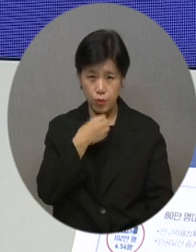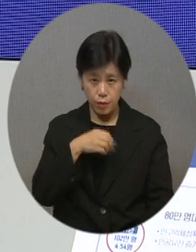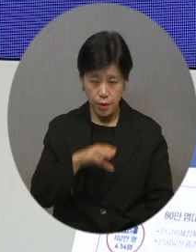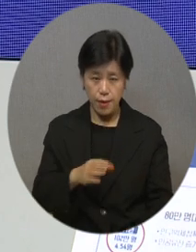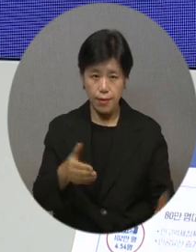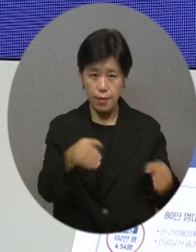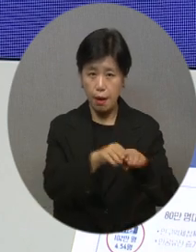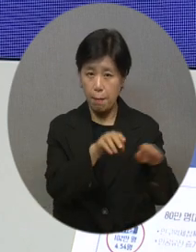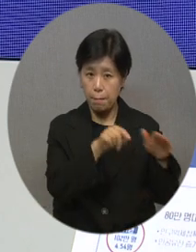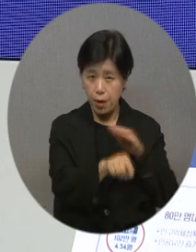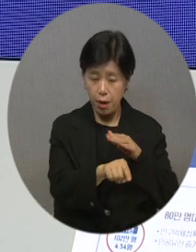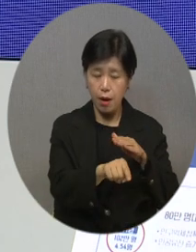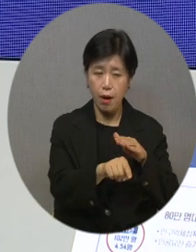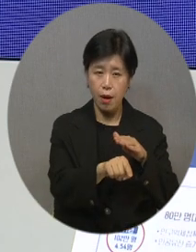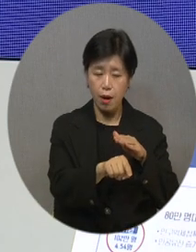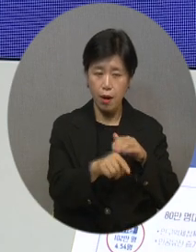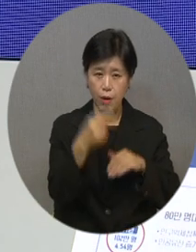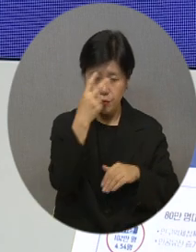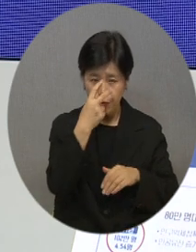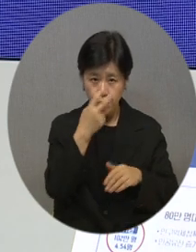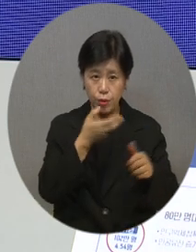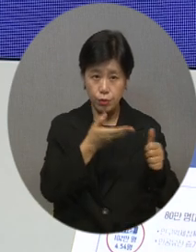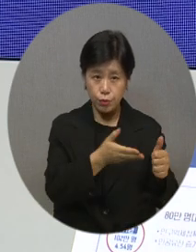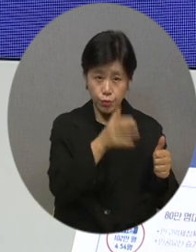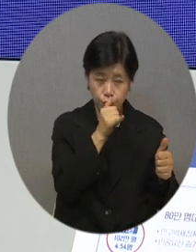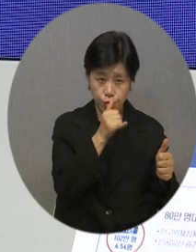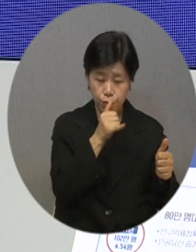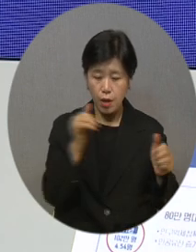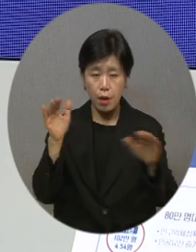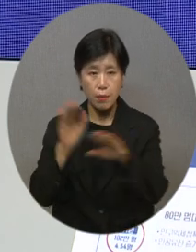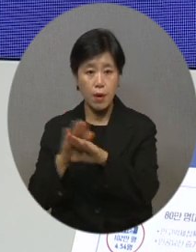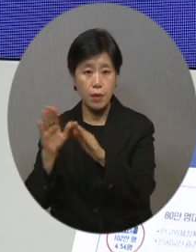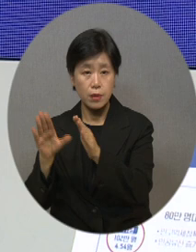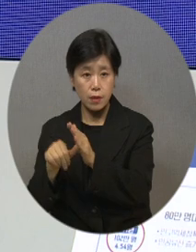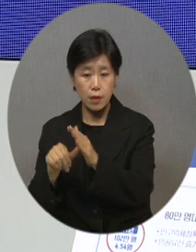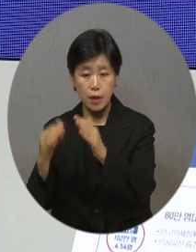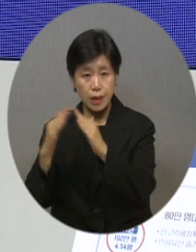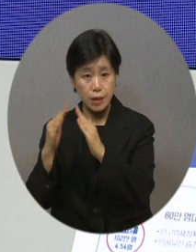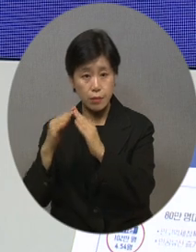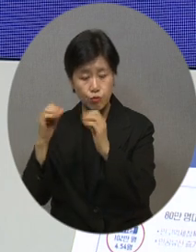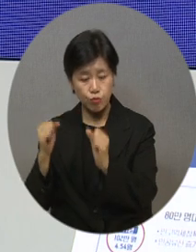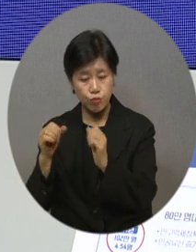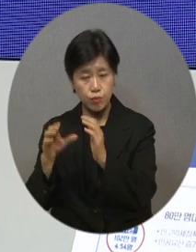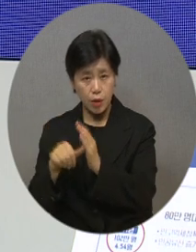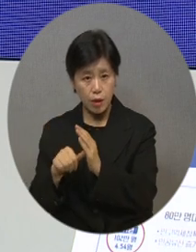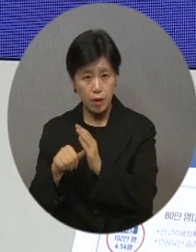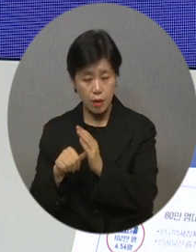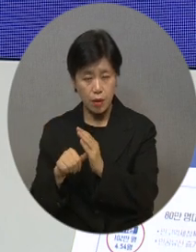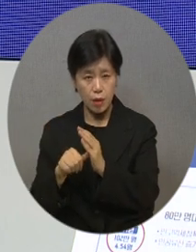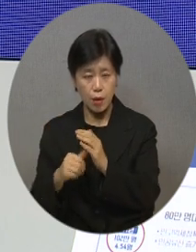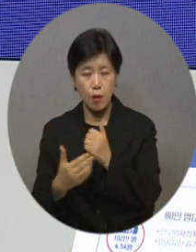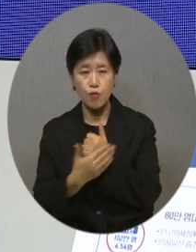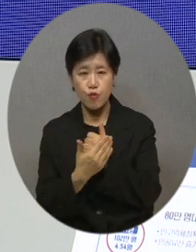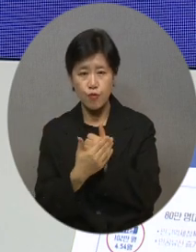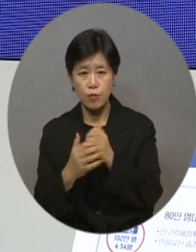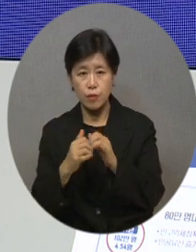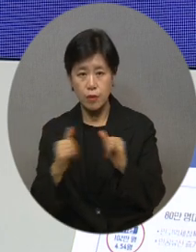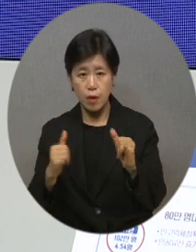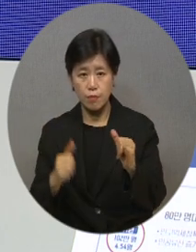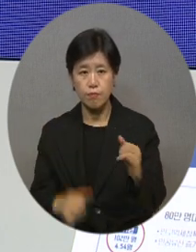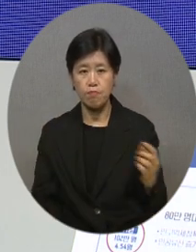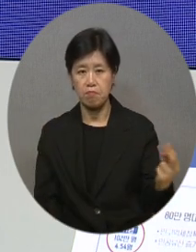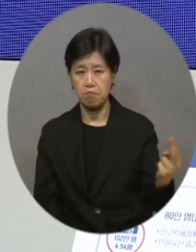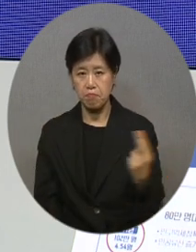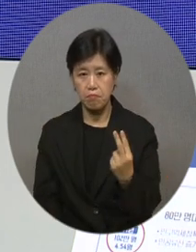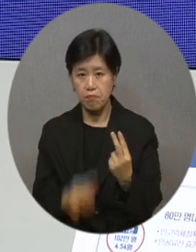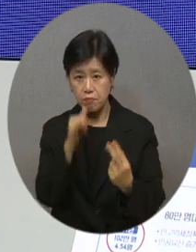있고요. 이 저녁에는 이렇게 생활지원사가 집으로 같이 데리고 와가지고 집에서 두 명 정도를 생활지원 한 명이